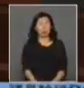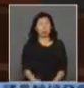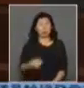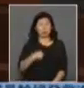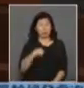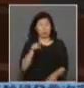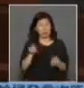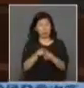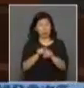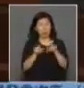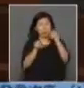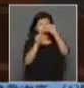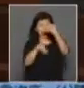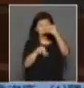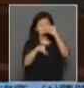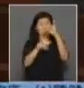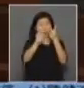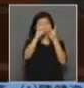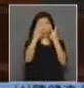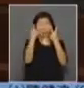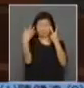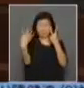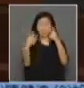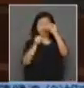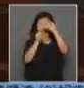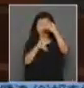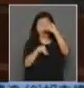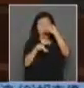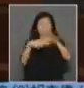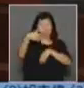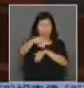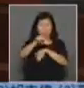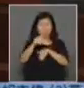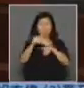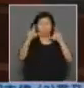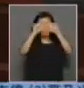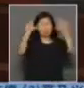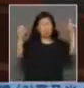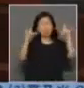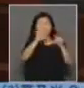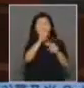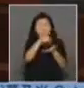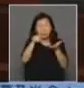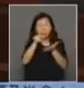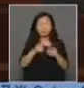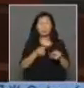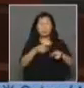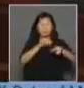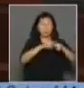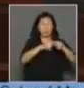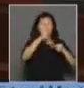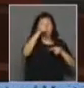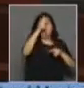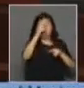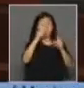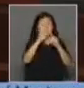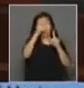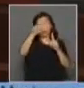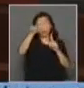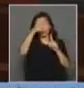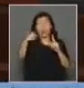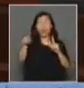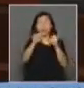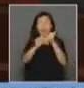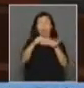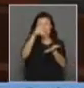月那個遊行啊，有些什麼標語 啊中央政府都人大常委都未作決定，已經有人